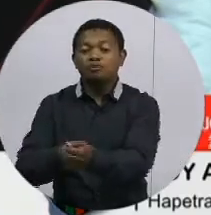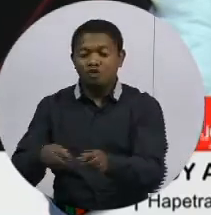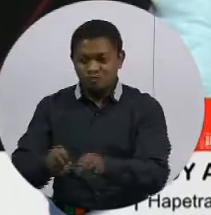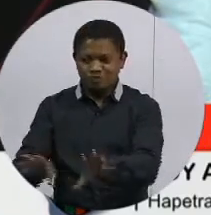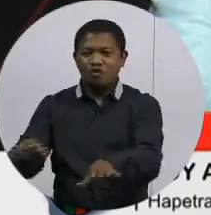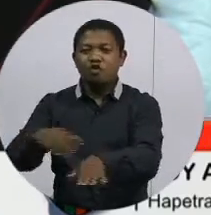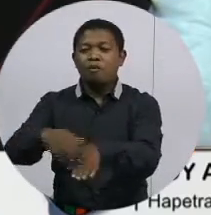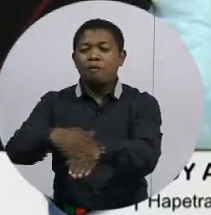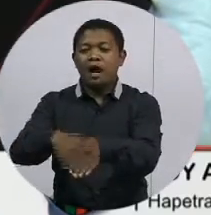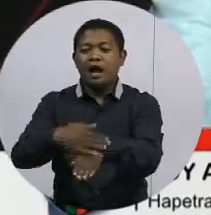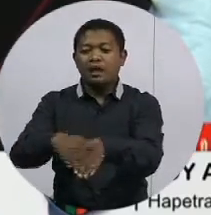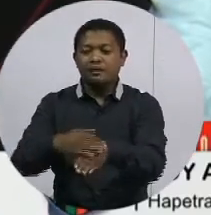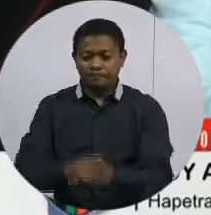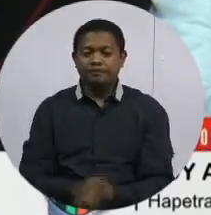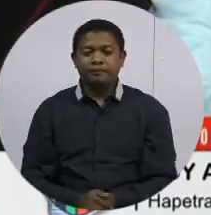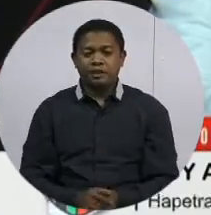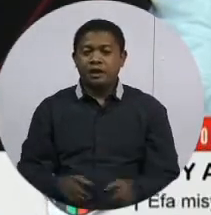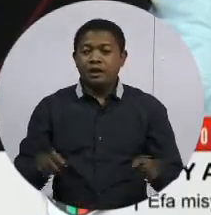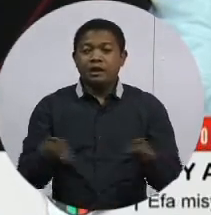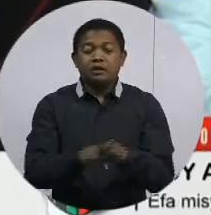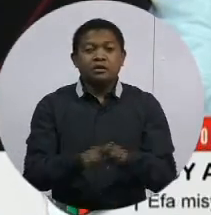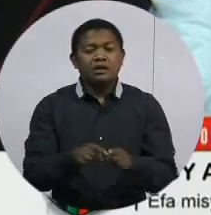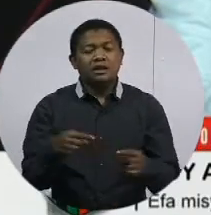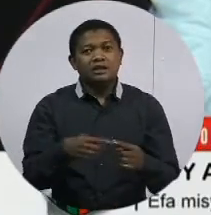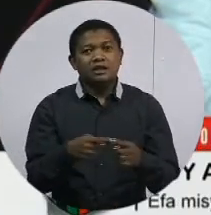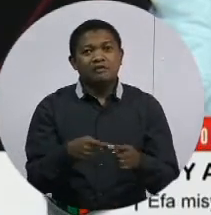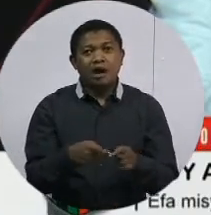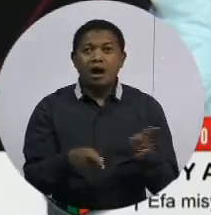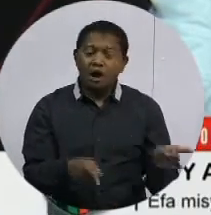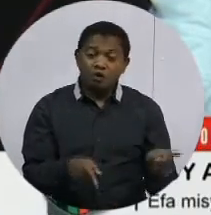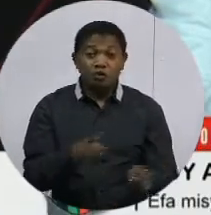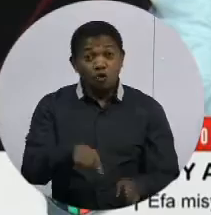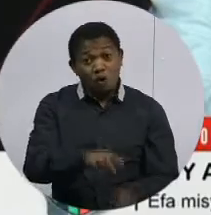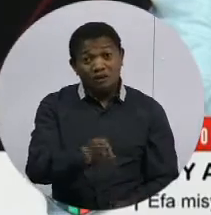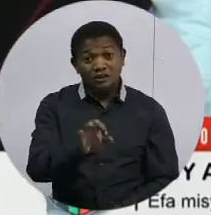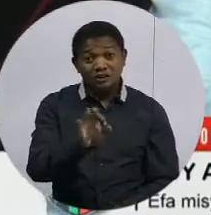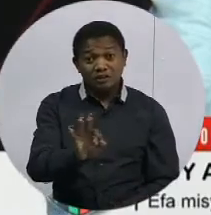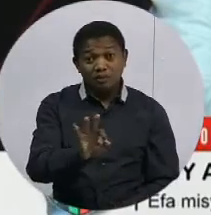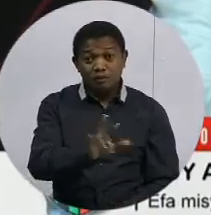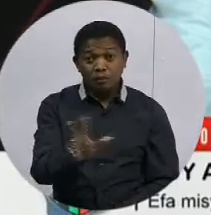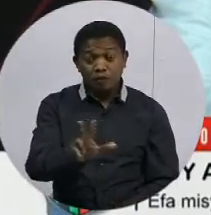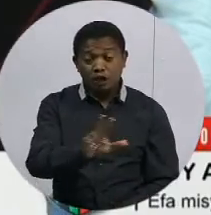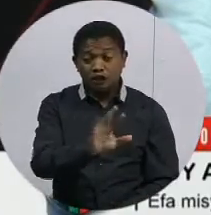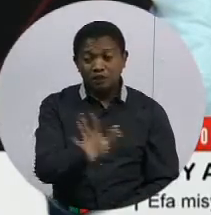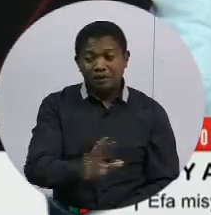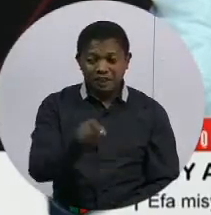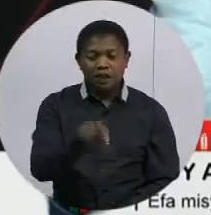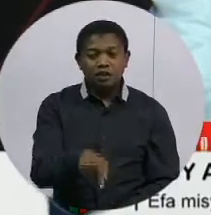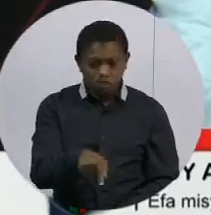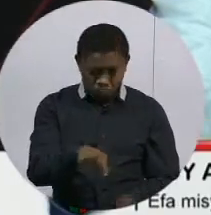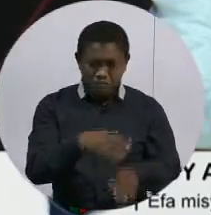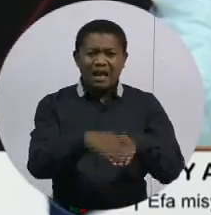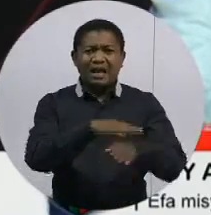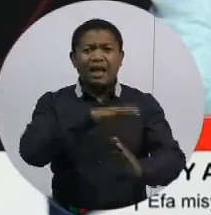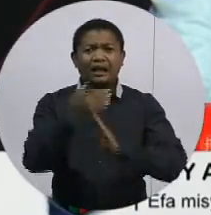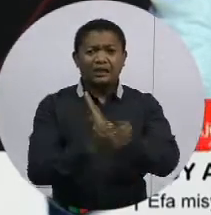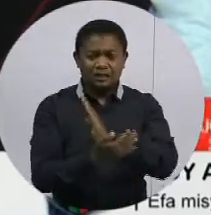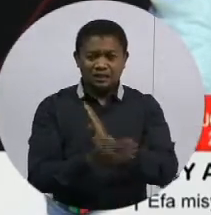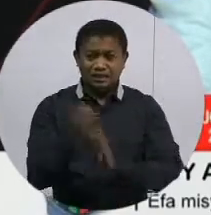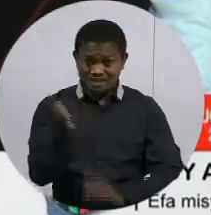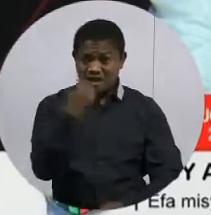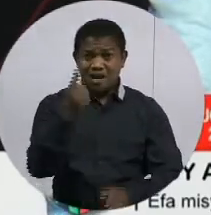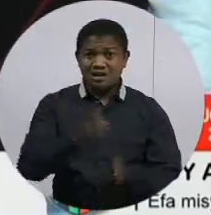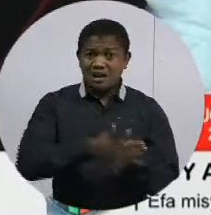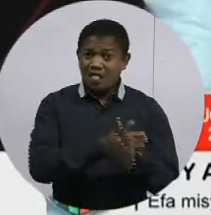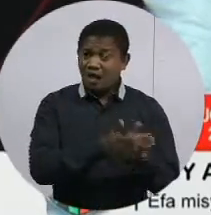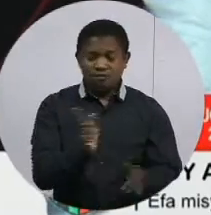nosy, araka ny fanotenentsika ireo. Marihana fa ireo 7 amby 35 ireo izany dia manerana ny nosy satria tsy teto amintsika ihany fa